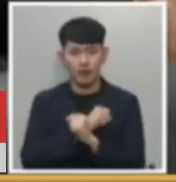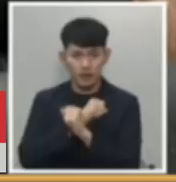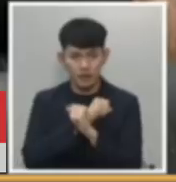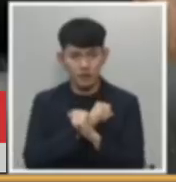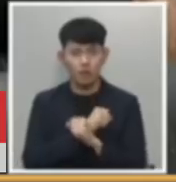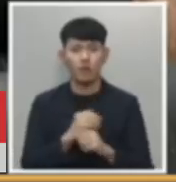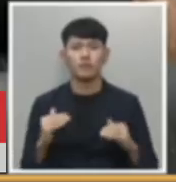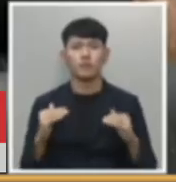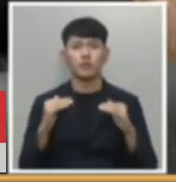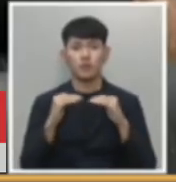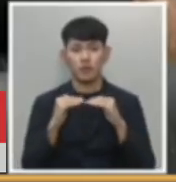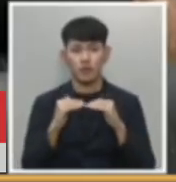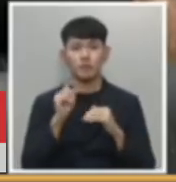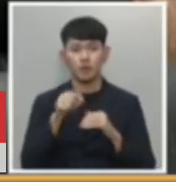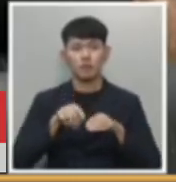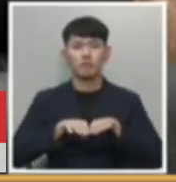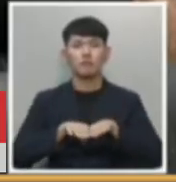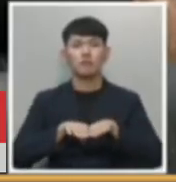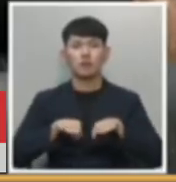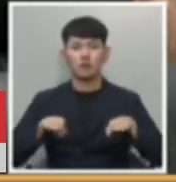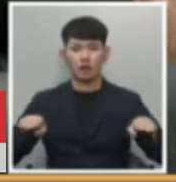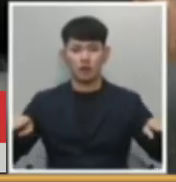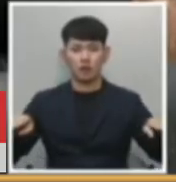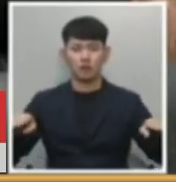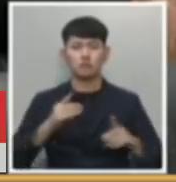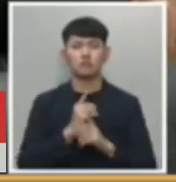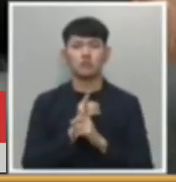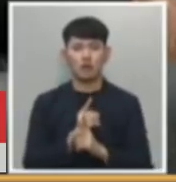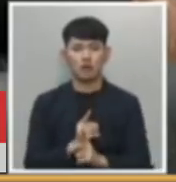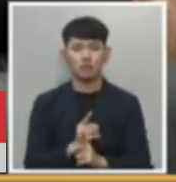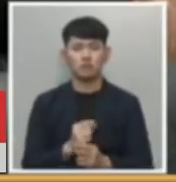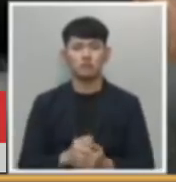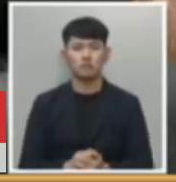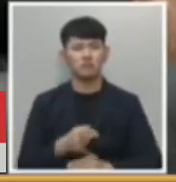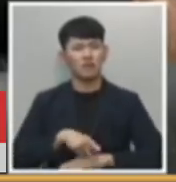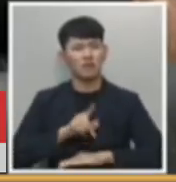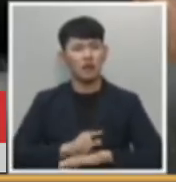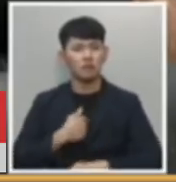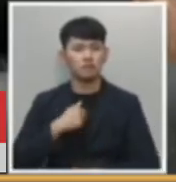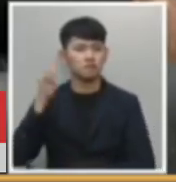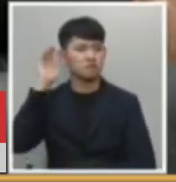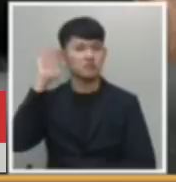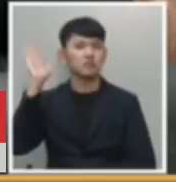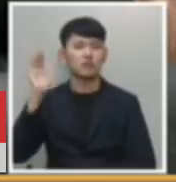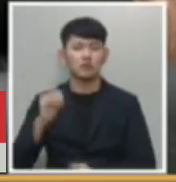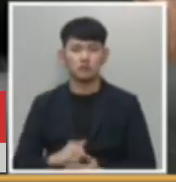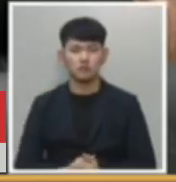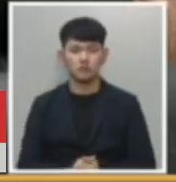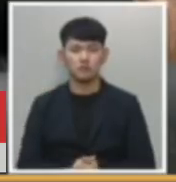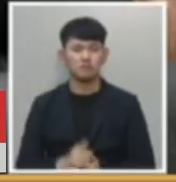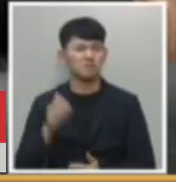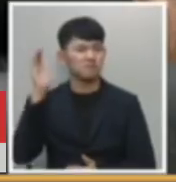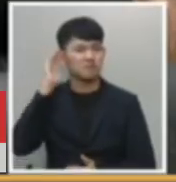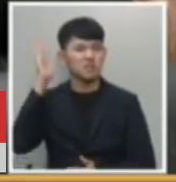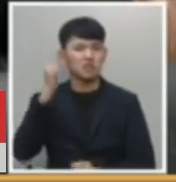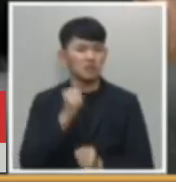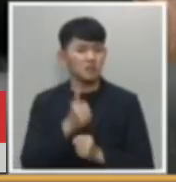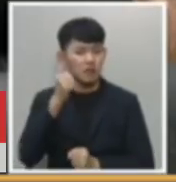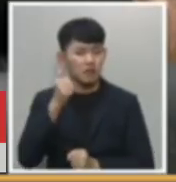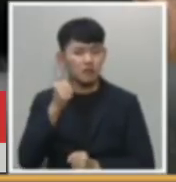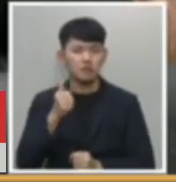ธรรมที่มีมาตรฐานแต่ท่านประธานครับผมไม่เชื่อครับไม่เชื่อว่าทำได้จริ